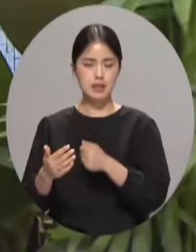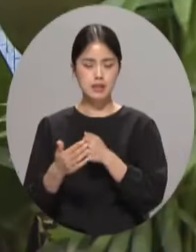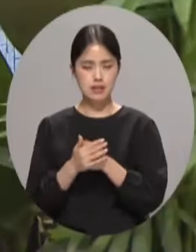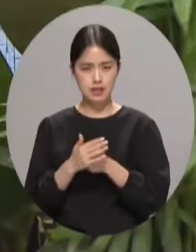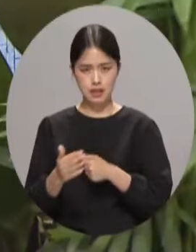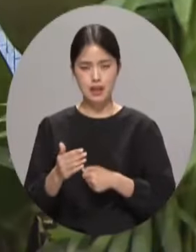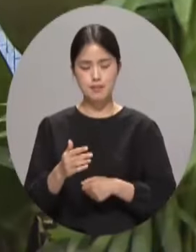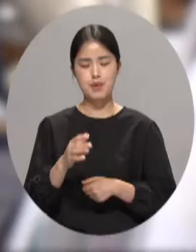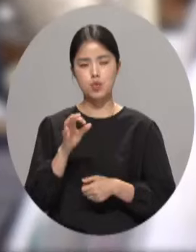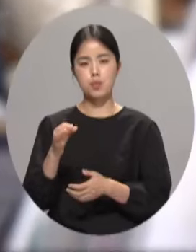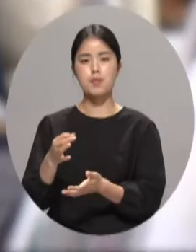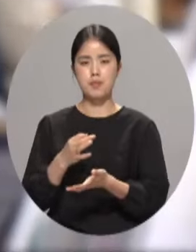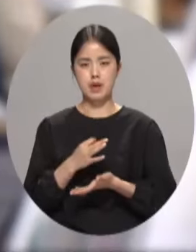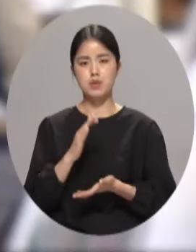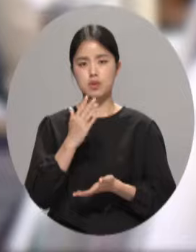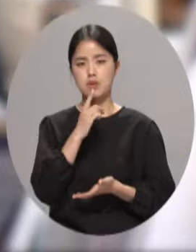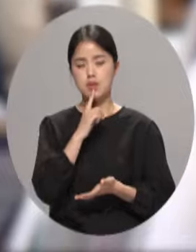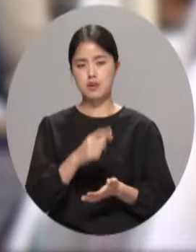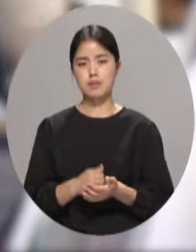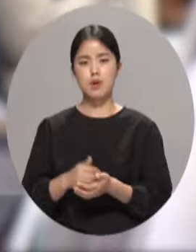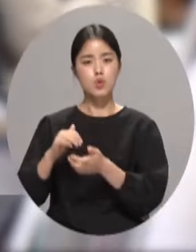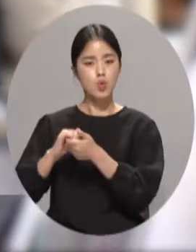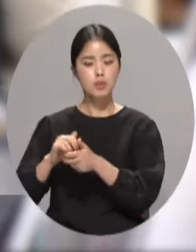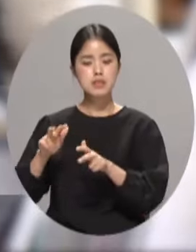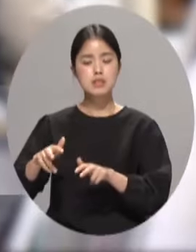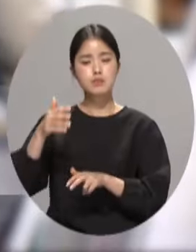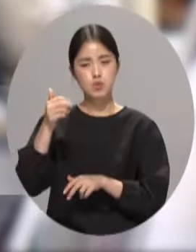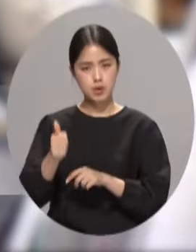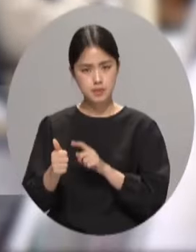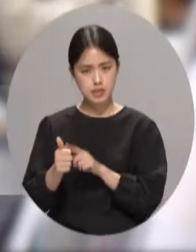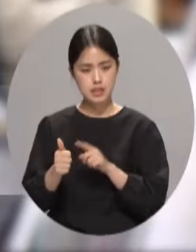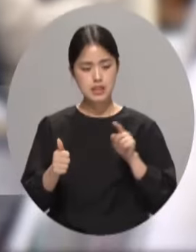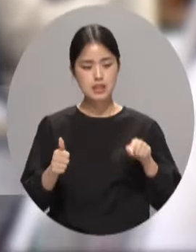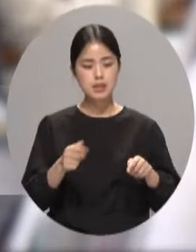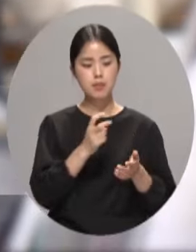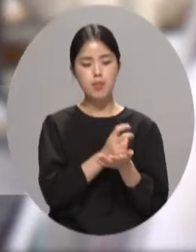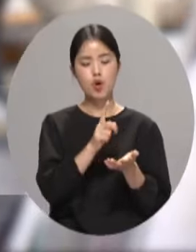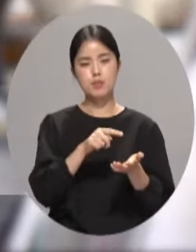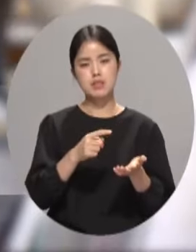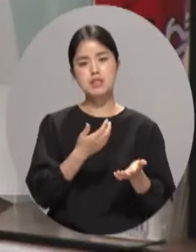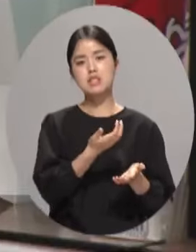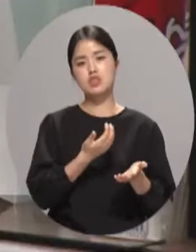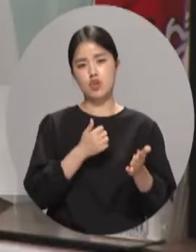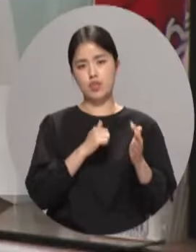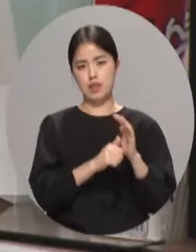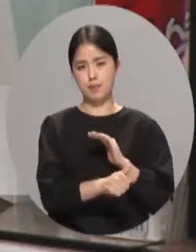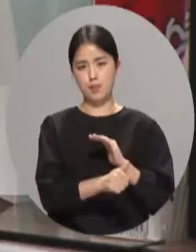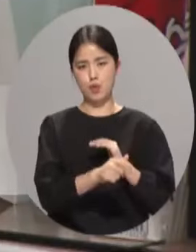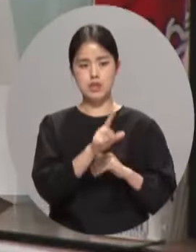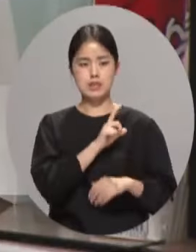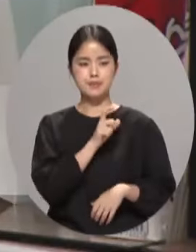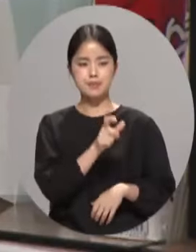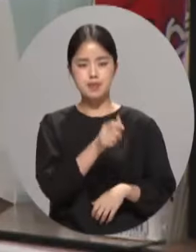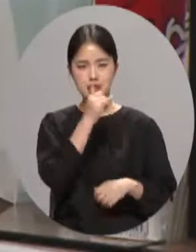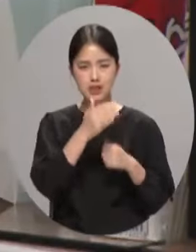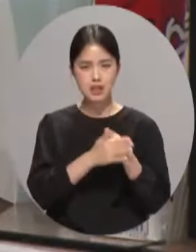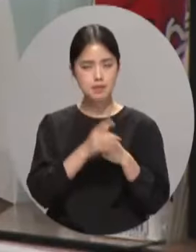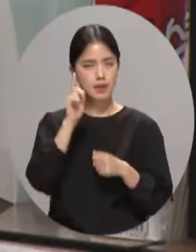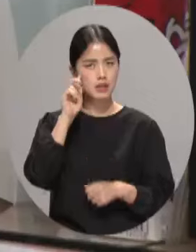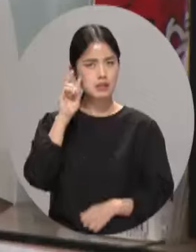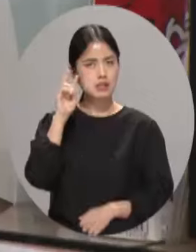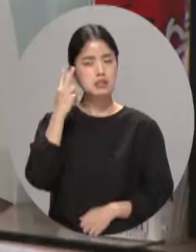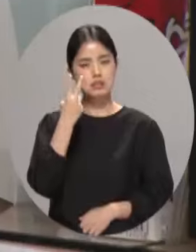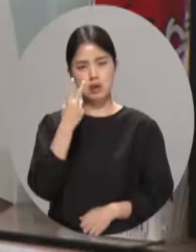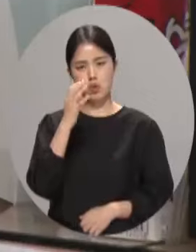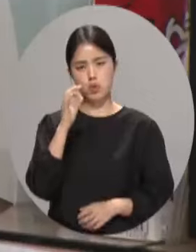겁니다. 농협 측은 현 조합장이 해당 농업법인의 직전 대표였기 때문에 착오로 송금했다는